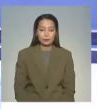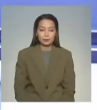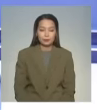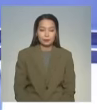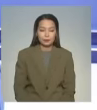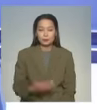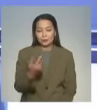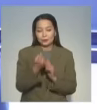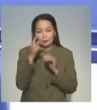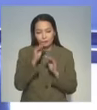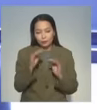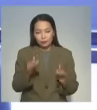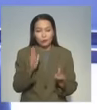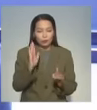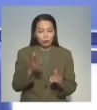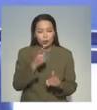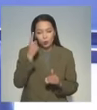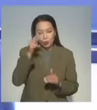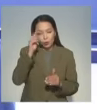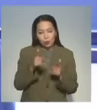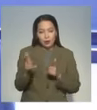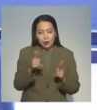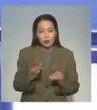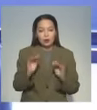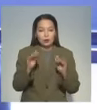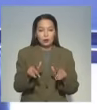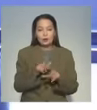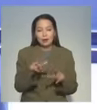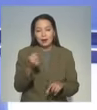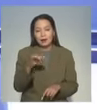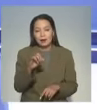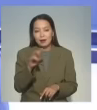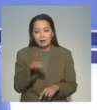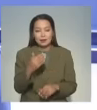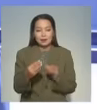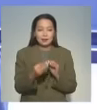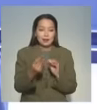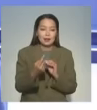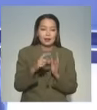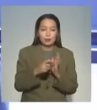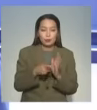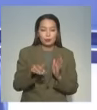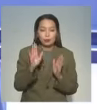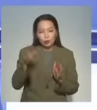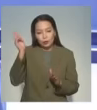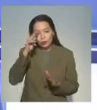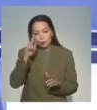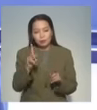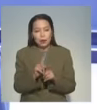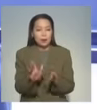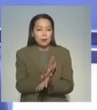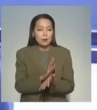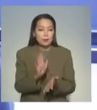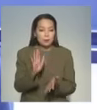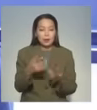Эти 11 учеников будут год онлайн готовиться к поступлению в школу «Айканат». В 10-11 классах они будут обучаться там бесплатно.